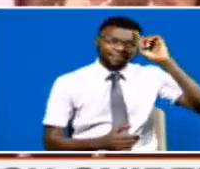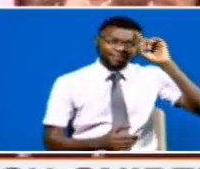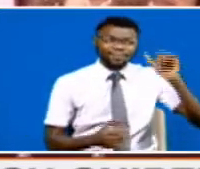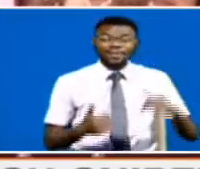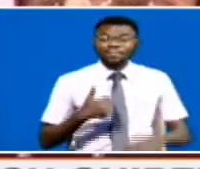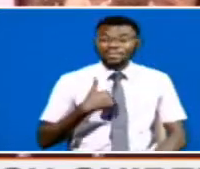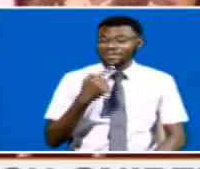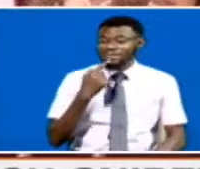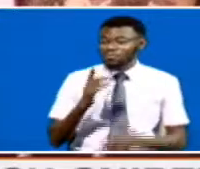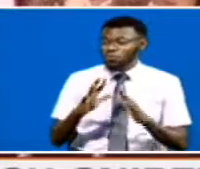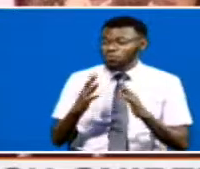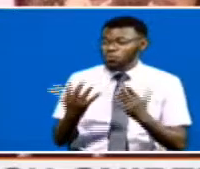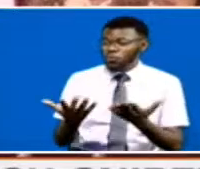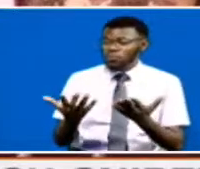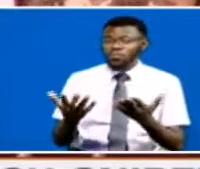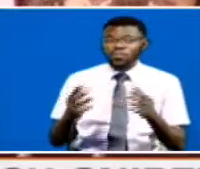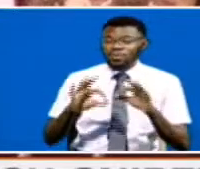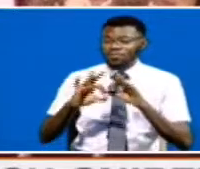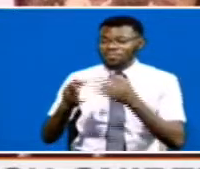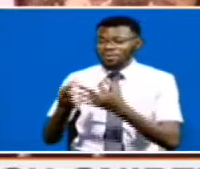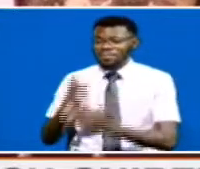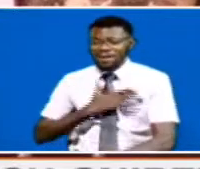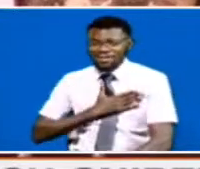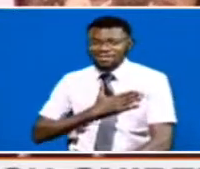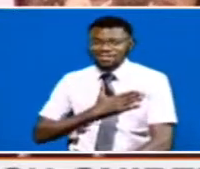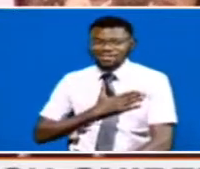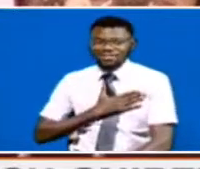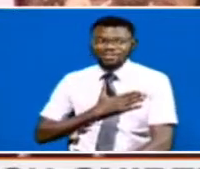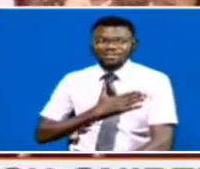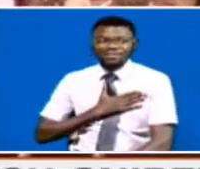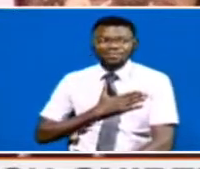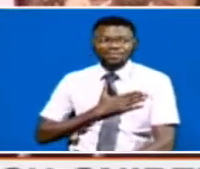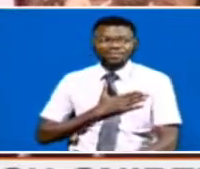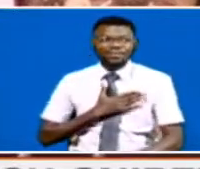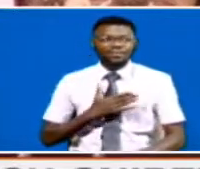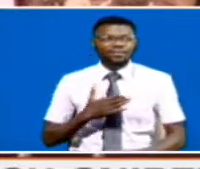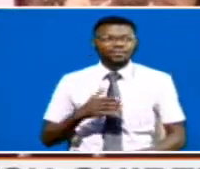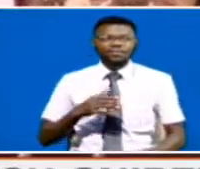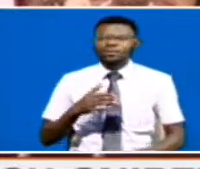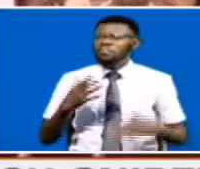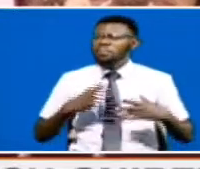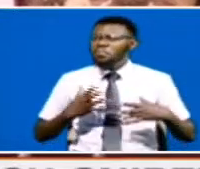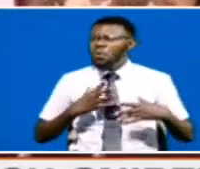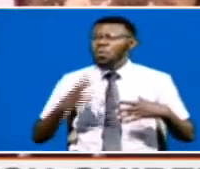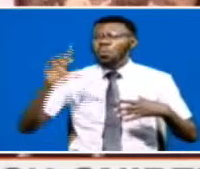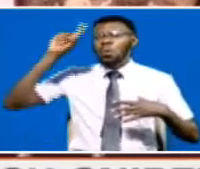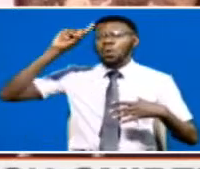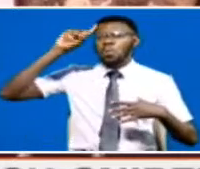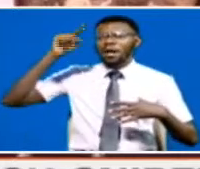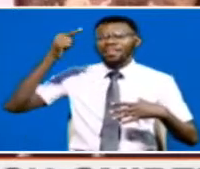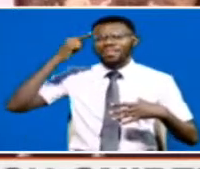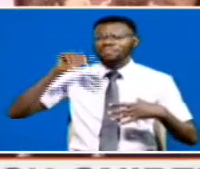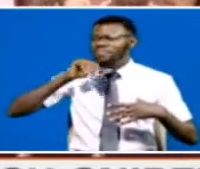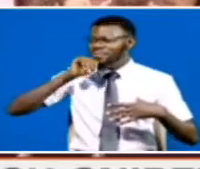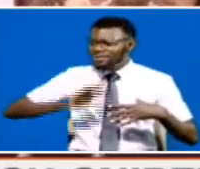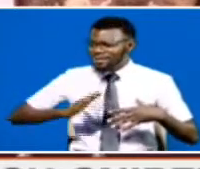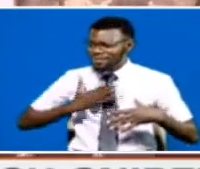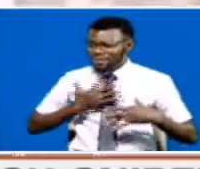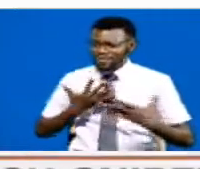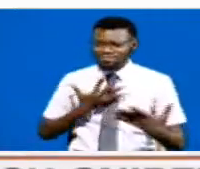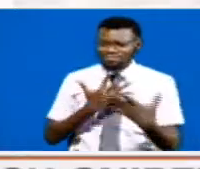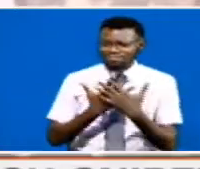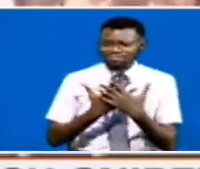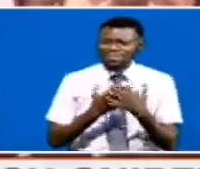kusema familia yangu, kuna watu wamezungusha mtoto wangu ameshikwa. Porojo tupu na aibu